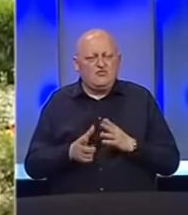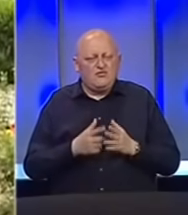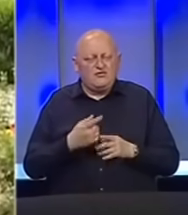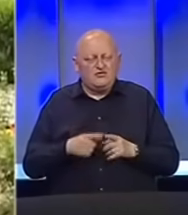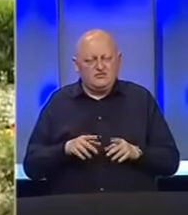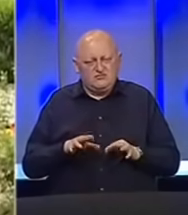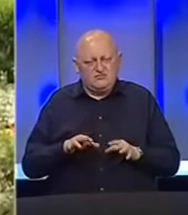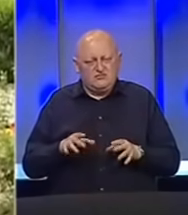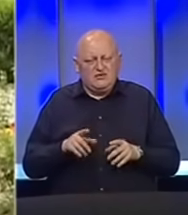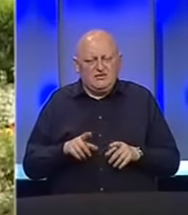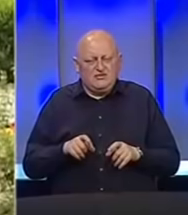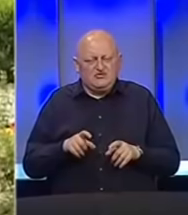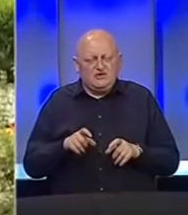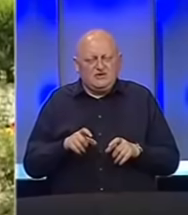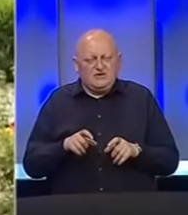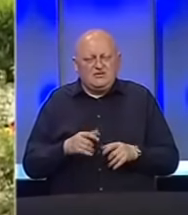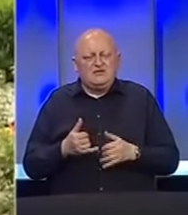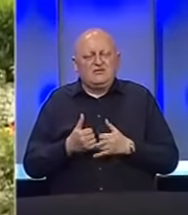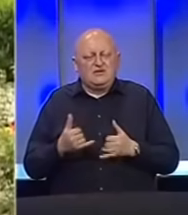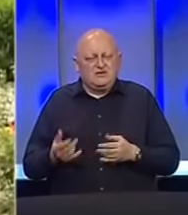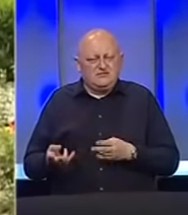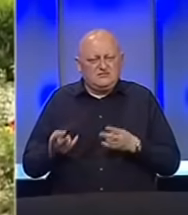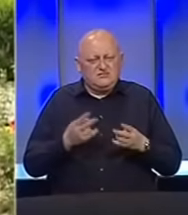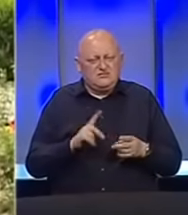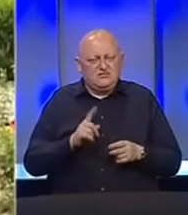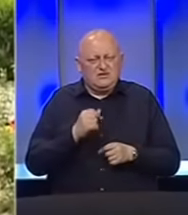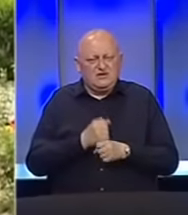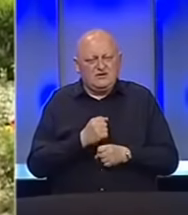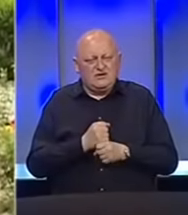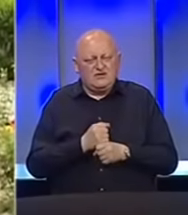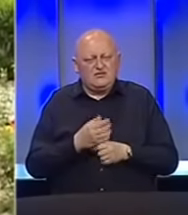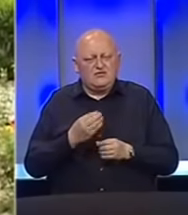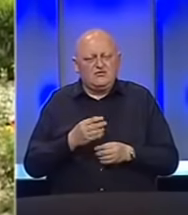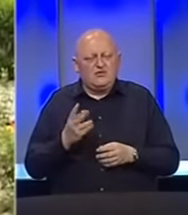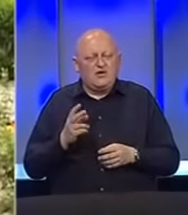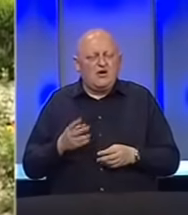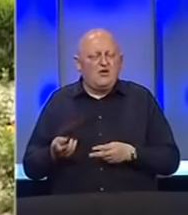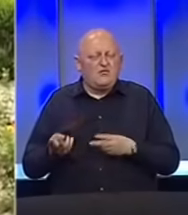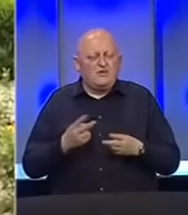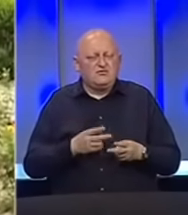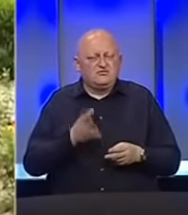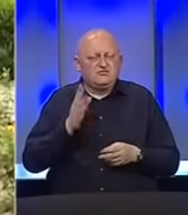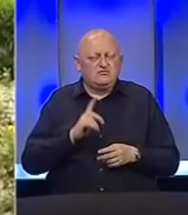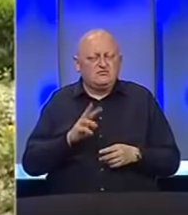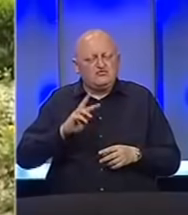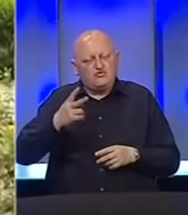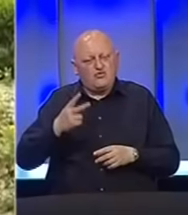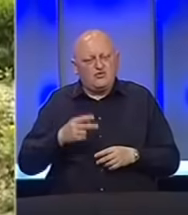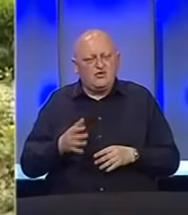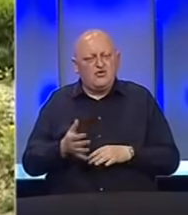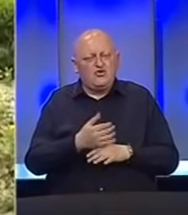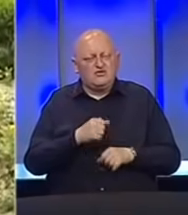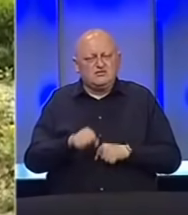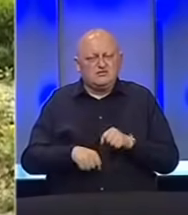zbog pandemije korona virusa gradski prijevoz nije radio, mnogi su kao prijevozno sredstvo do posla ili negdje drugo